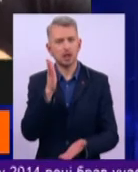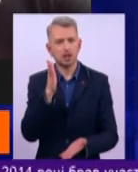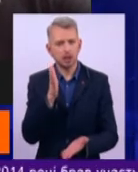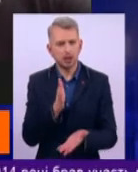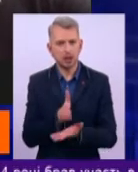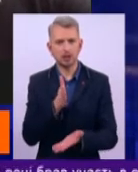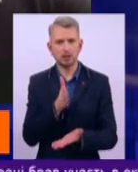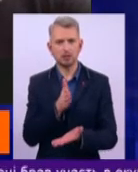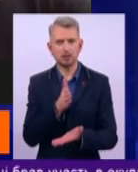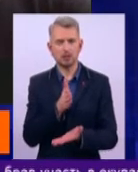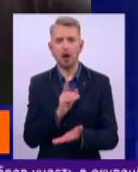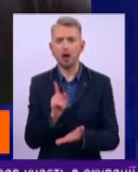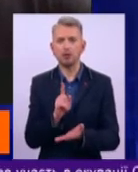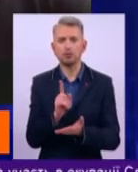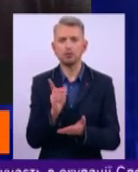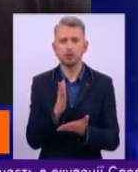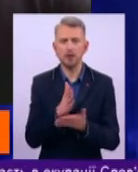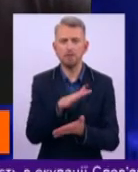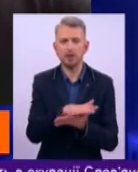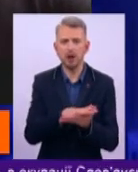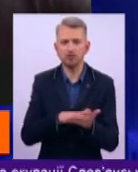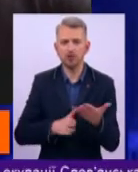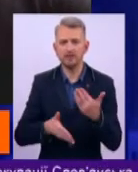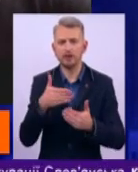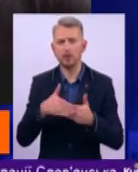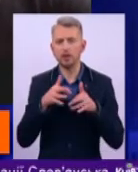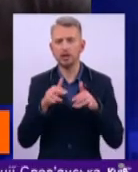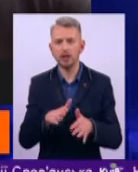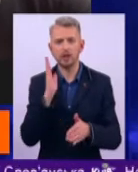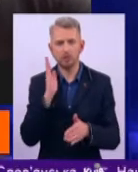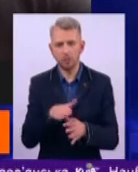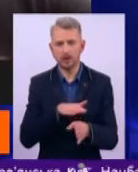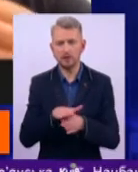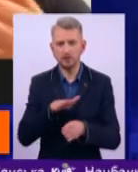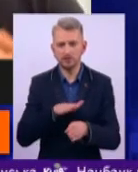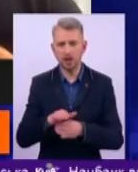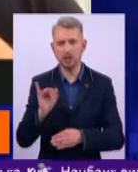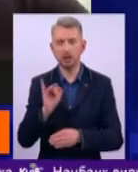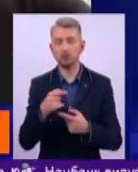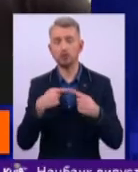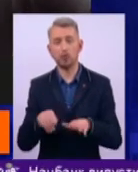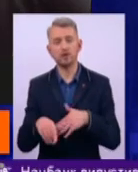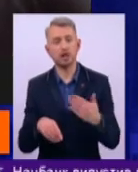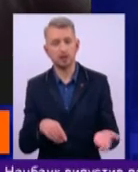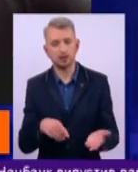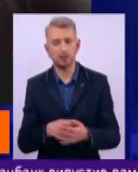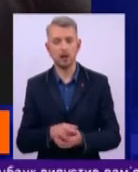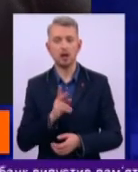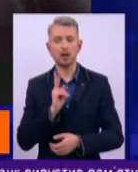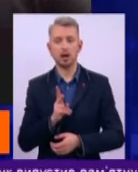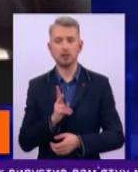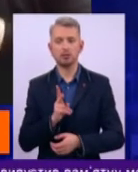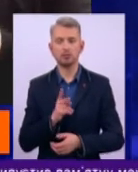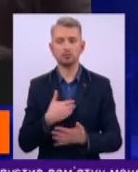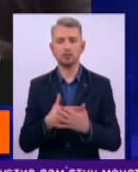есть, скажем, что продолжение санкционных действий, конечно, будет осуществляться. И, с другой стороны, как,